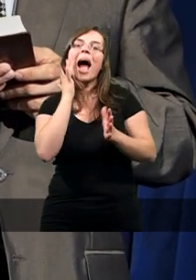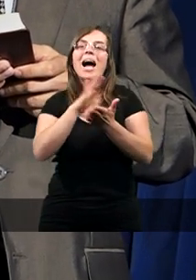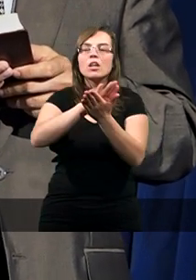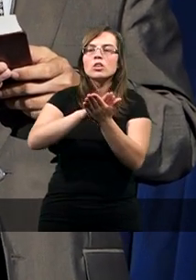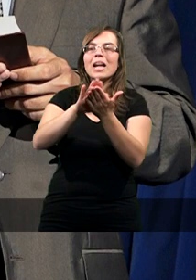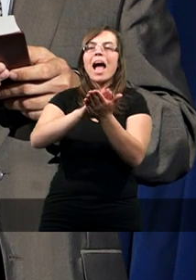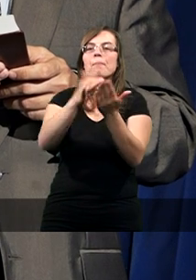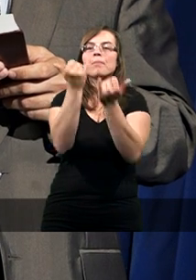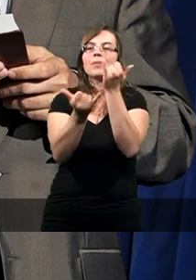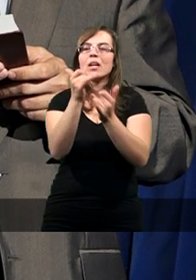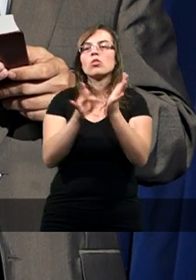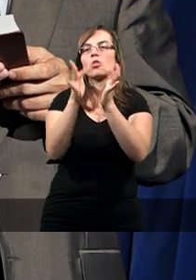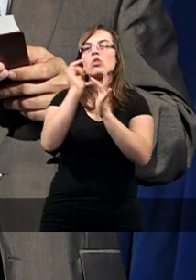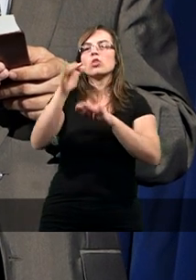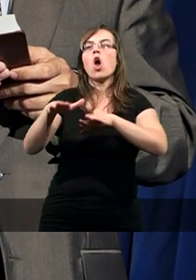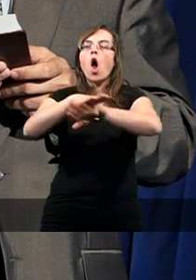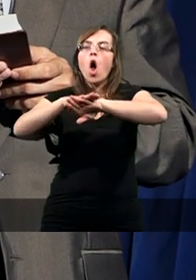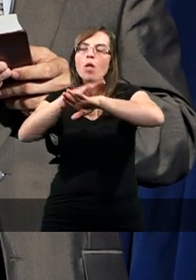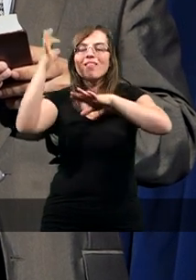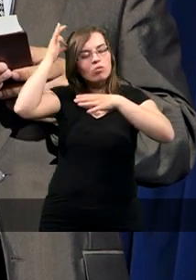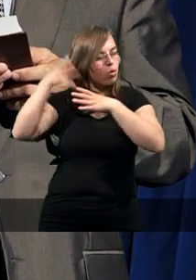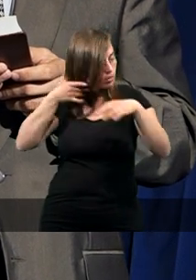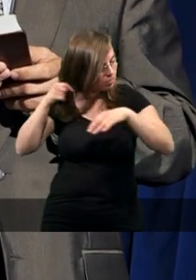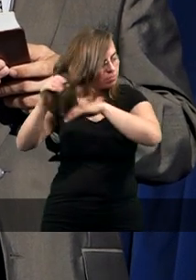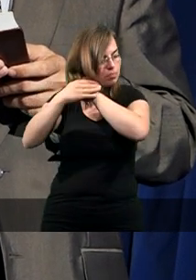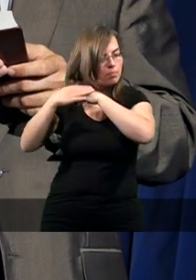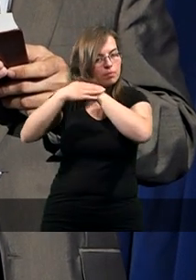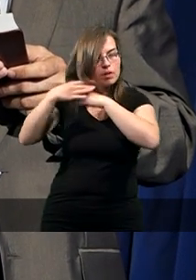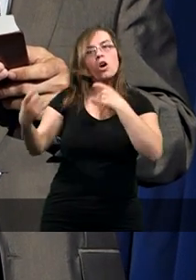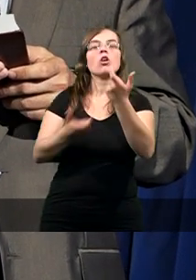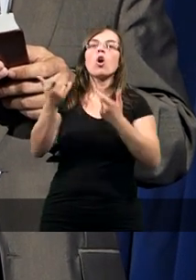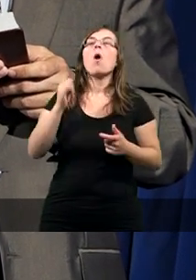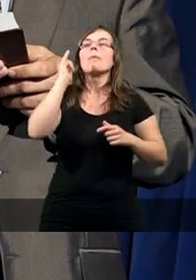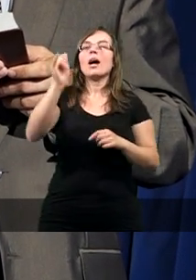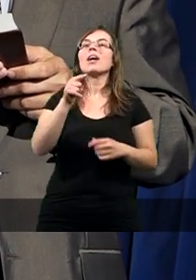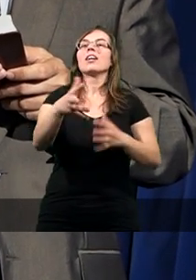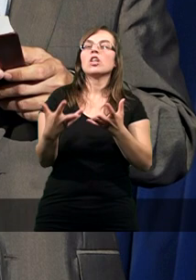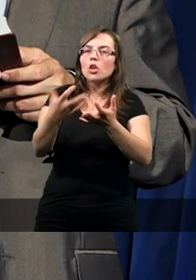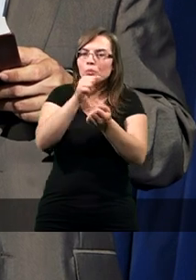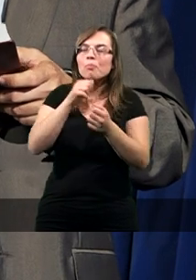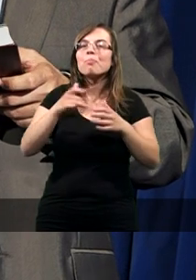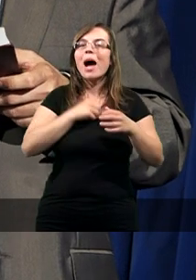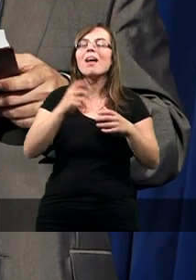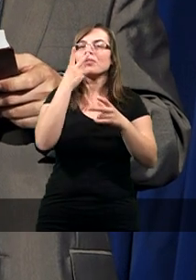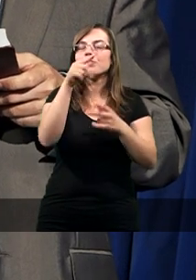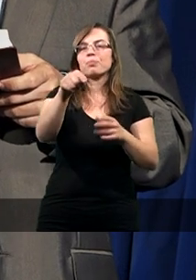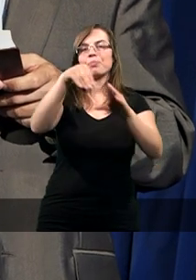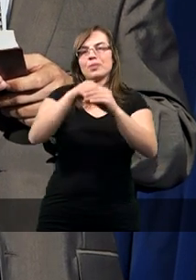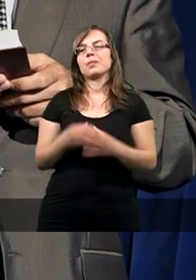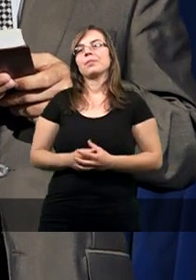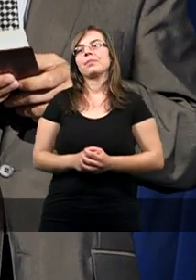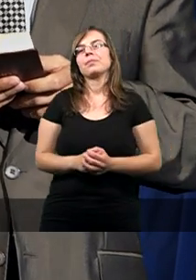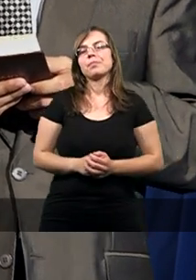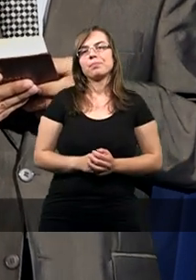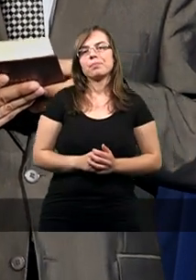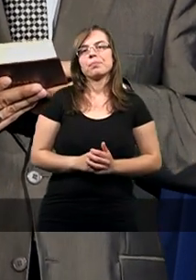nardowej, namaściła nogi Jezusa i otarła je swoimi włosami, a dom napełnił się wonią maści. Once again we find